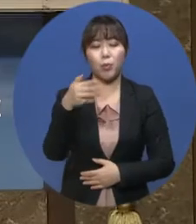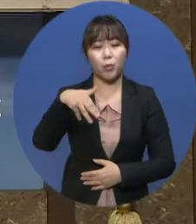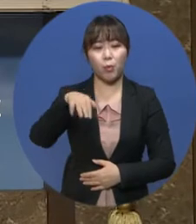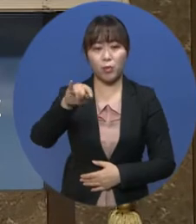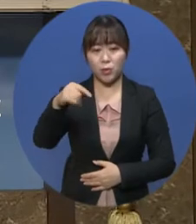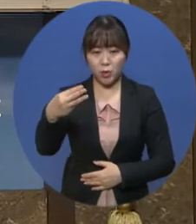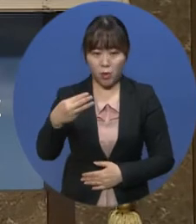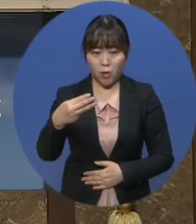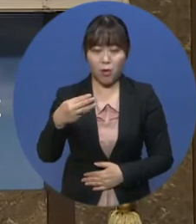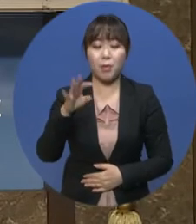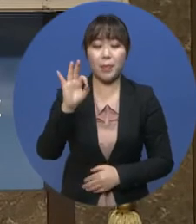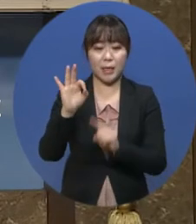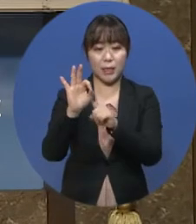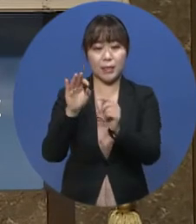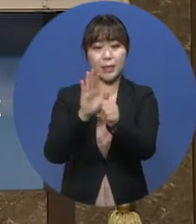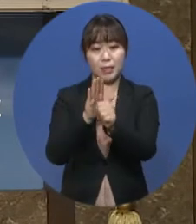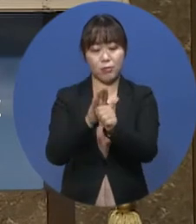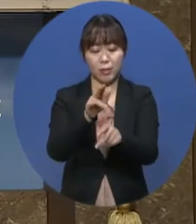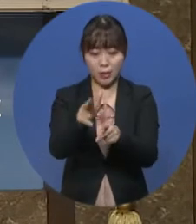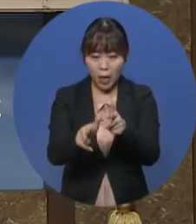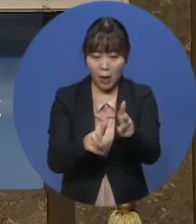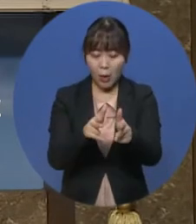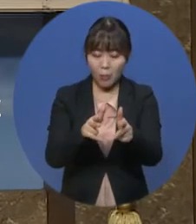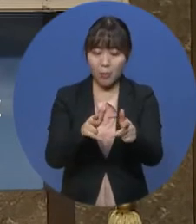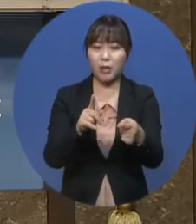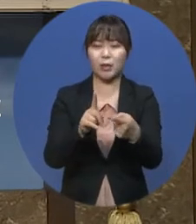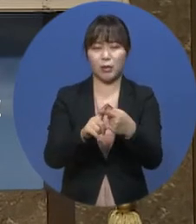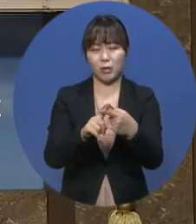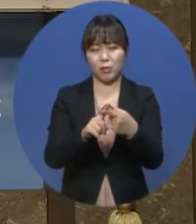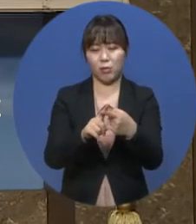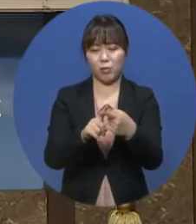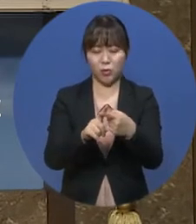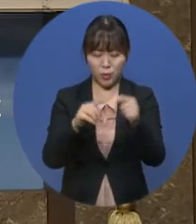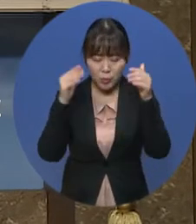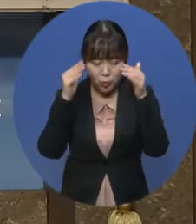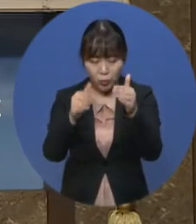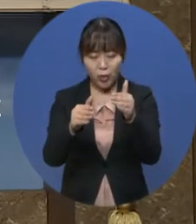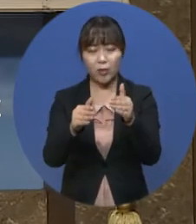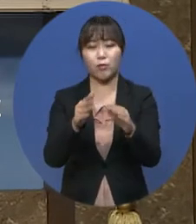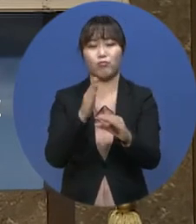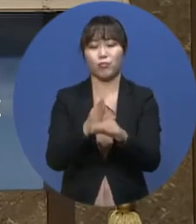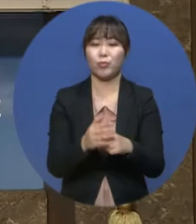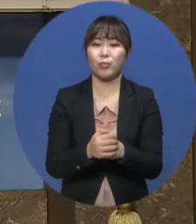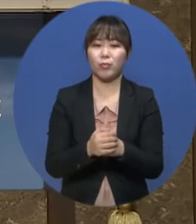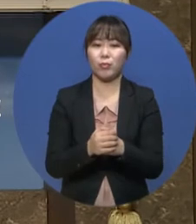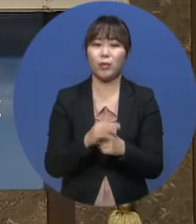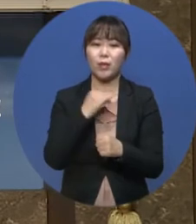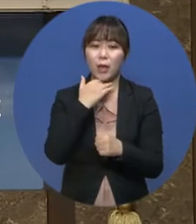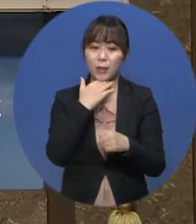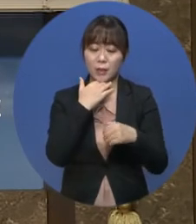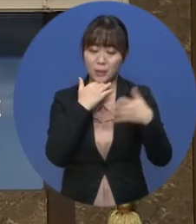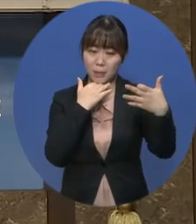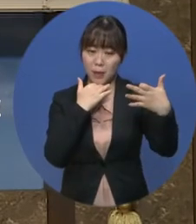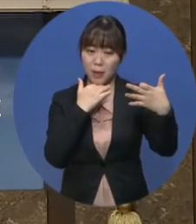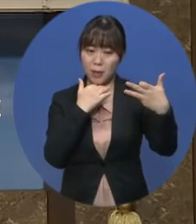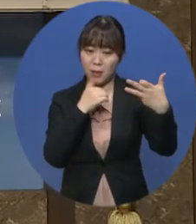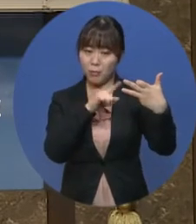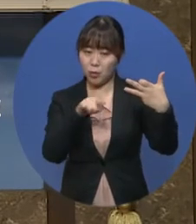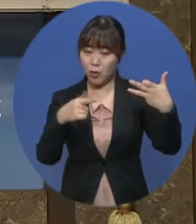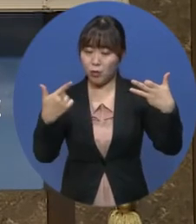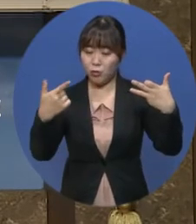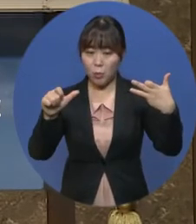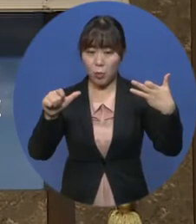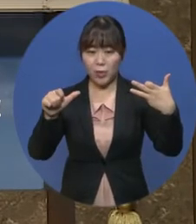b 지원사업을 지금 중점적으로 하고 있습니다 예금 만 18세부터 65세 사이의